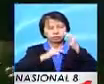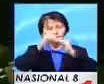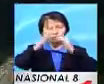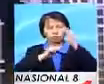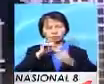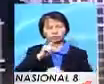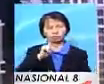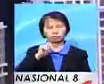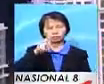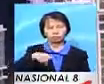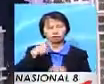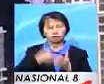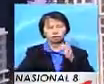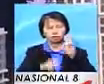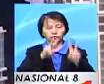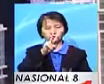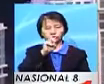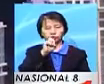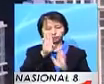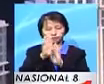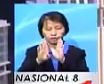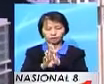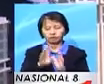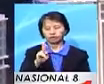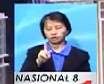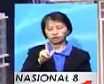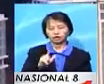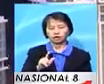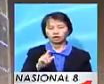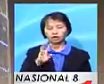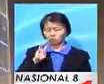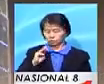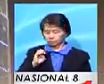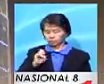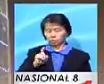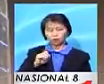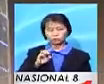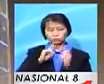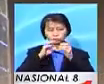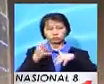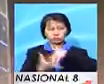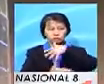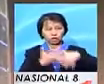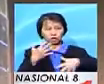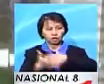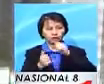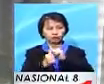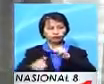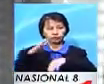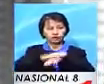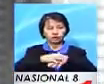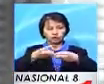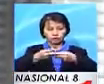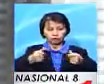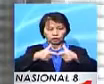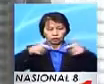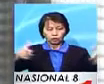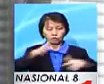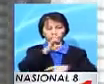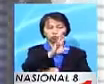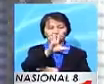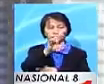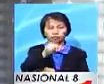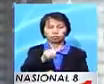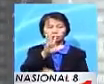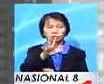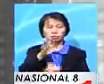kasar GDV bernilai RM20 bilion, KL Metropolis merupakan pembangunan bercampur yang dibangunkan di atas tanah seluas